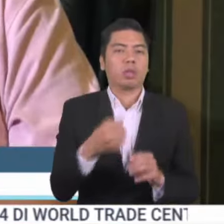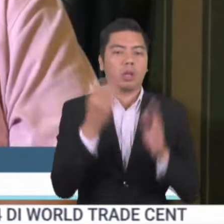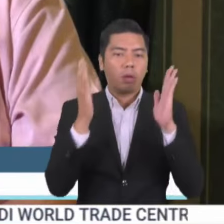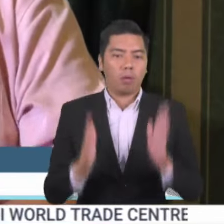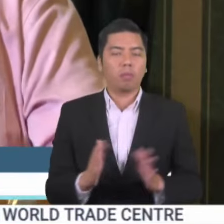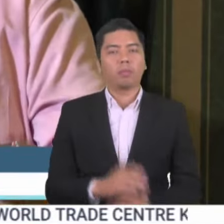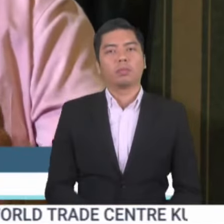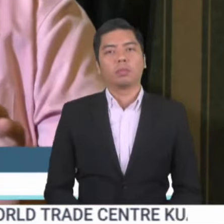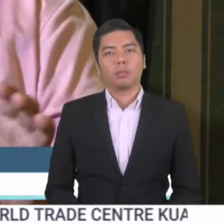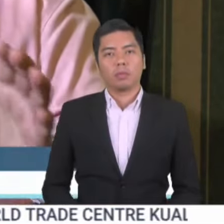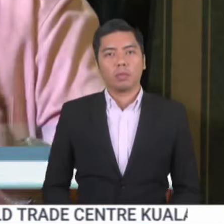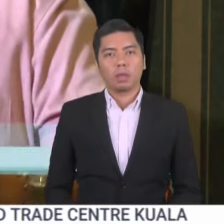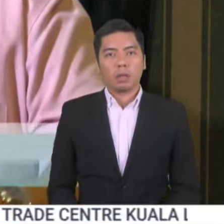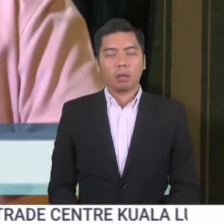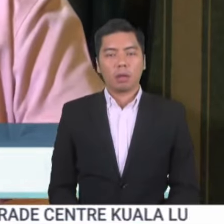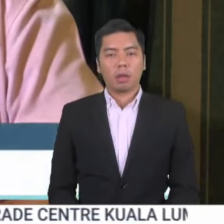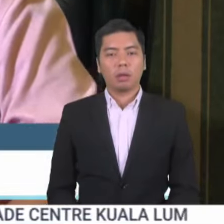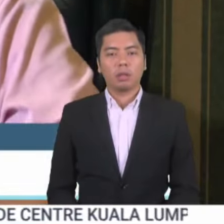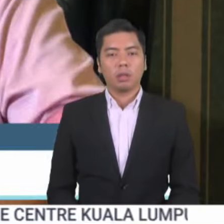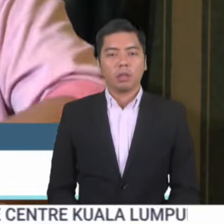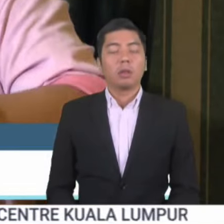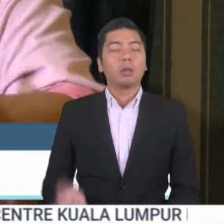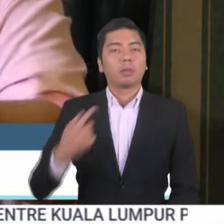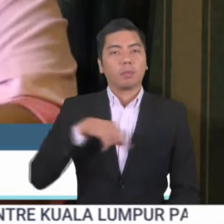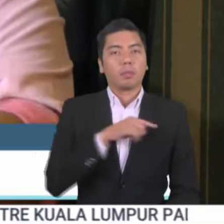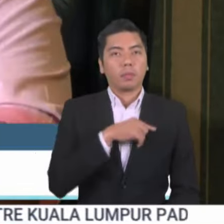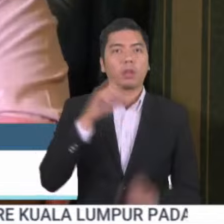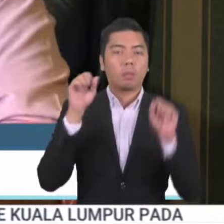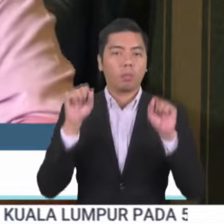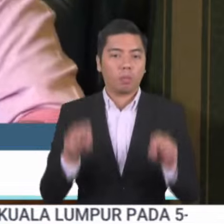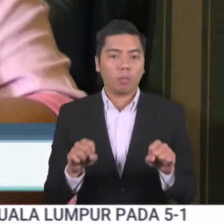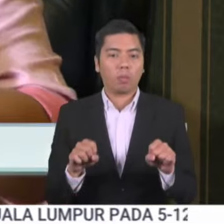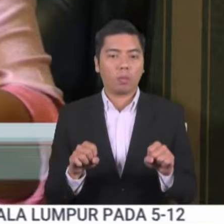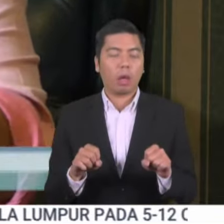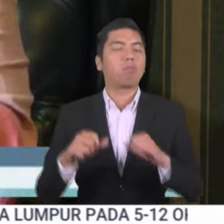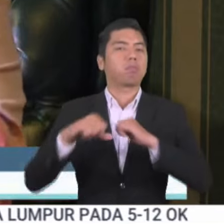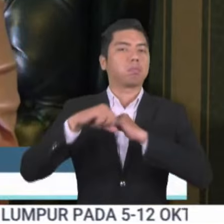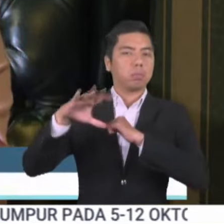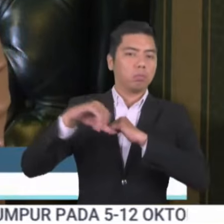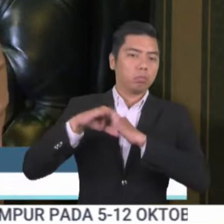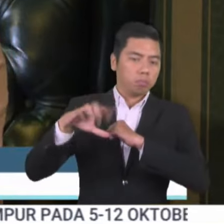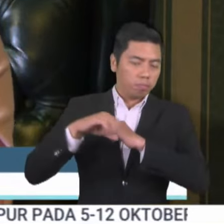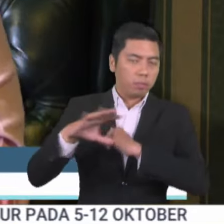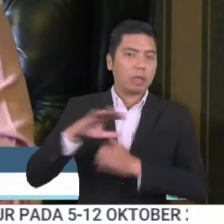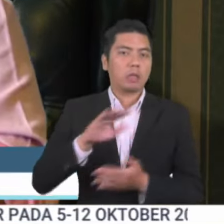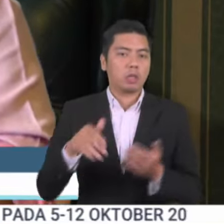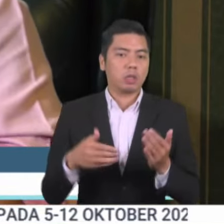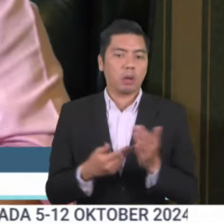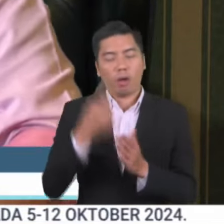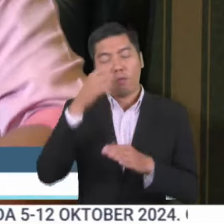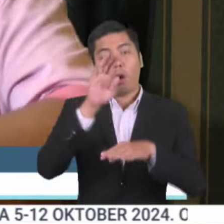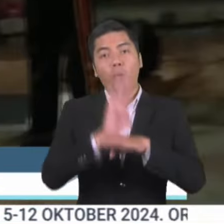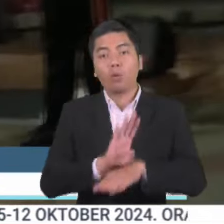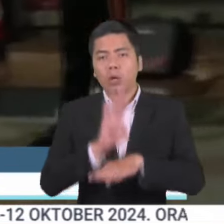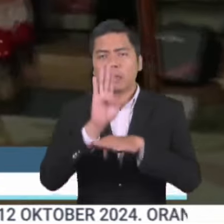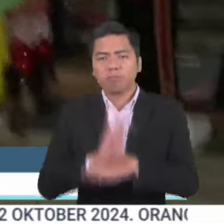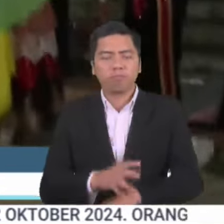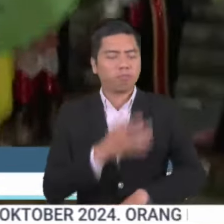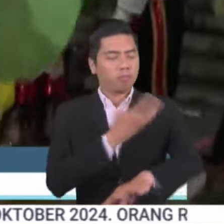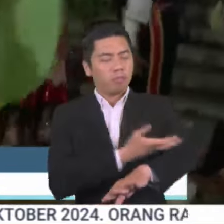Jadi, mungkin untuk ASEAN Summit ini, kita boleh mempromosikan sekali budaya-budaya